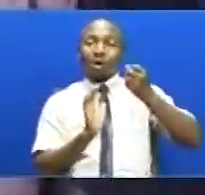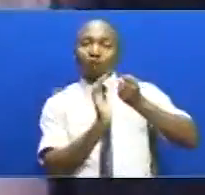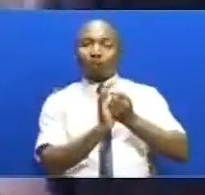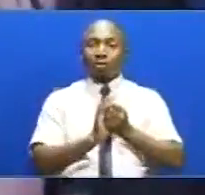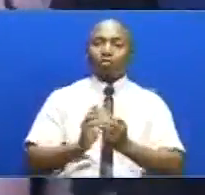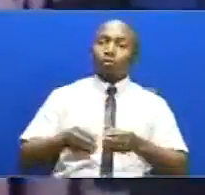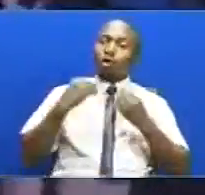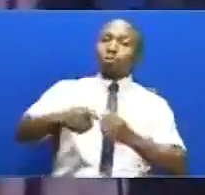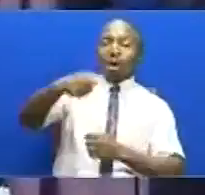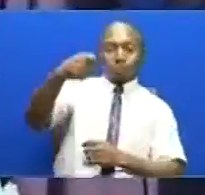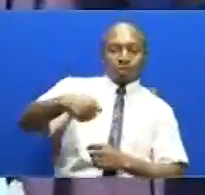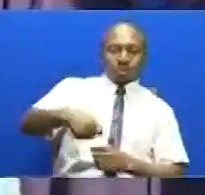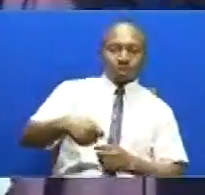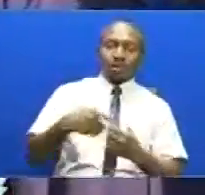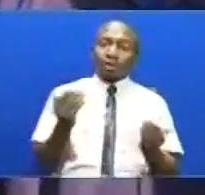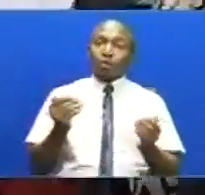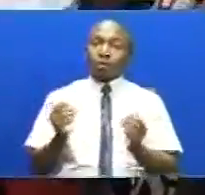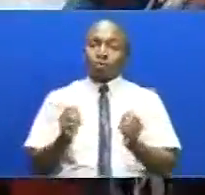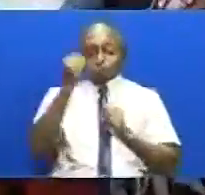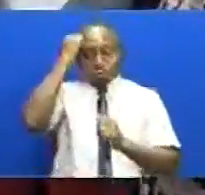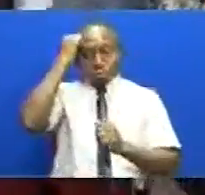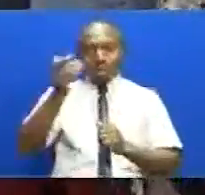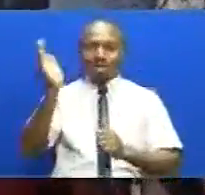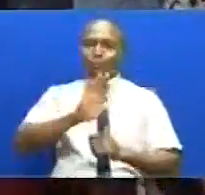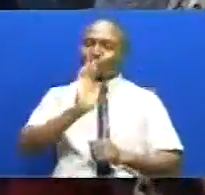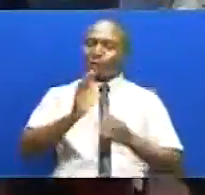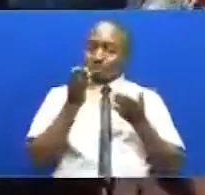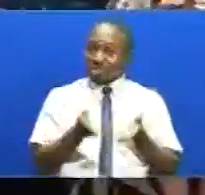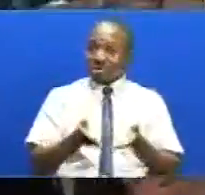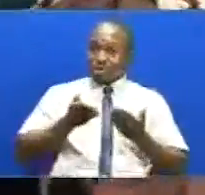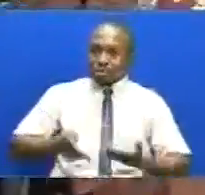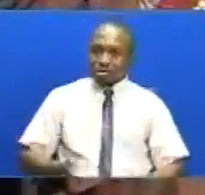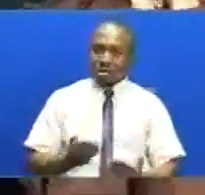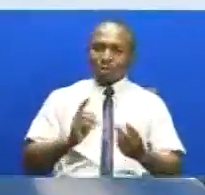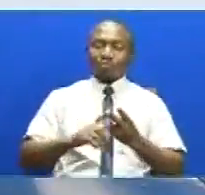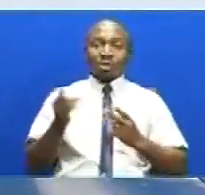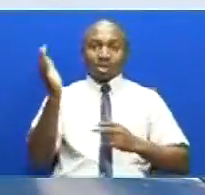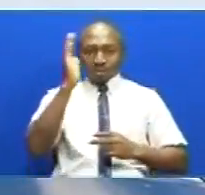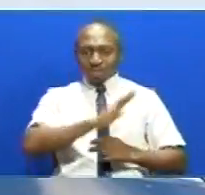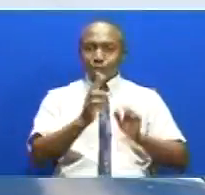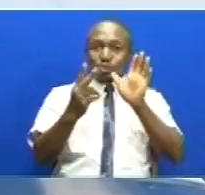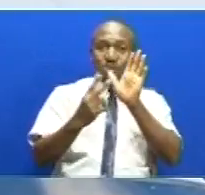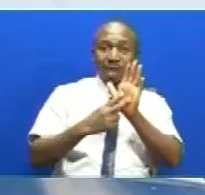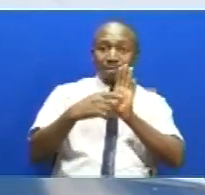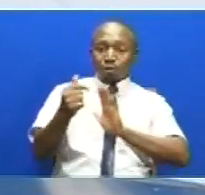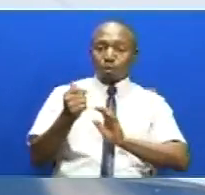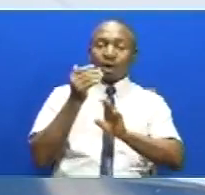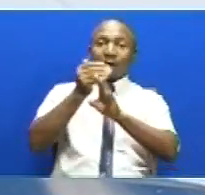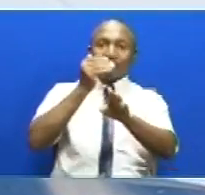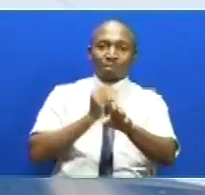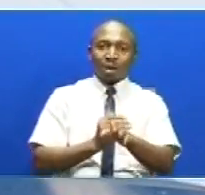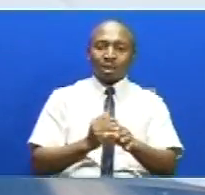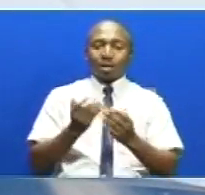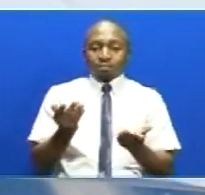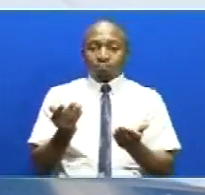tunakupa heko unapoadhimisha siku yako hii ya kuzaliwa, ikiwa ni siku saba tu kabla ya